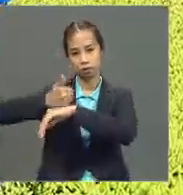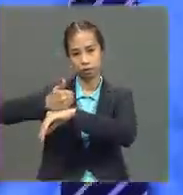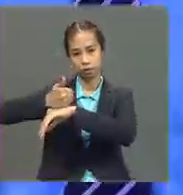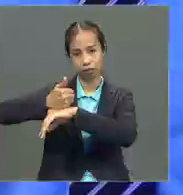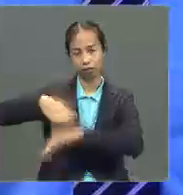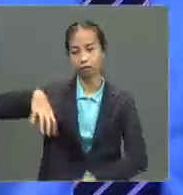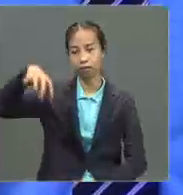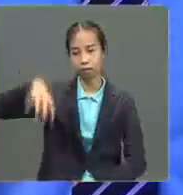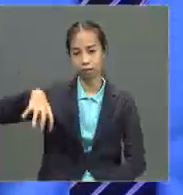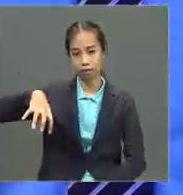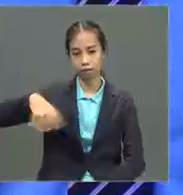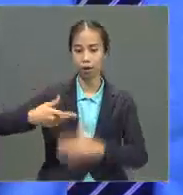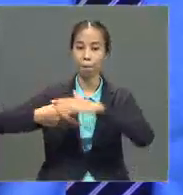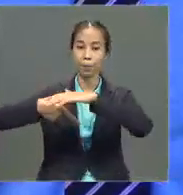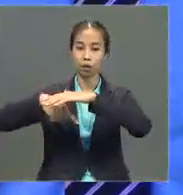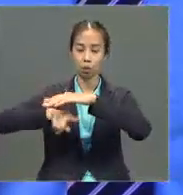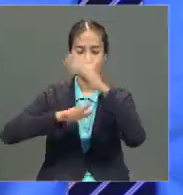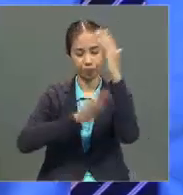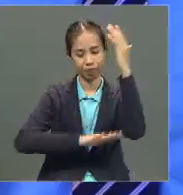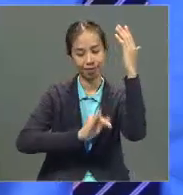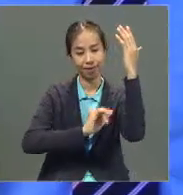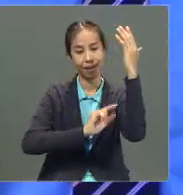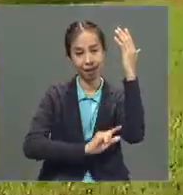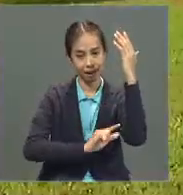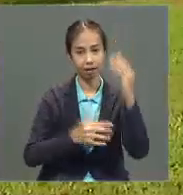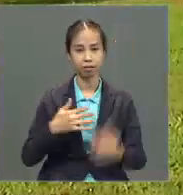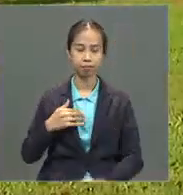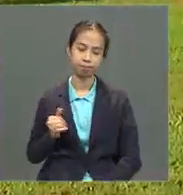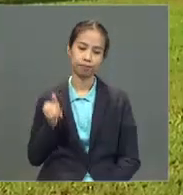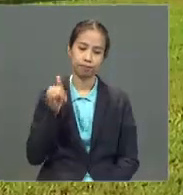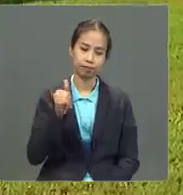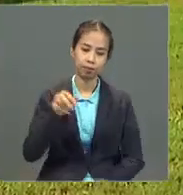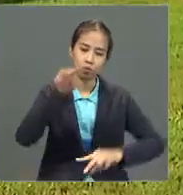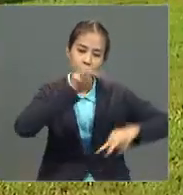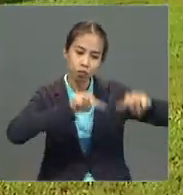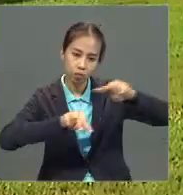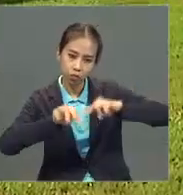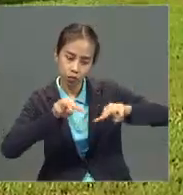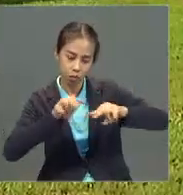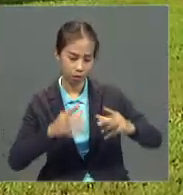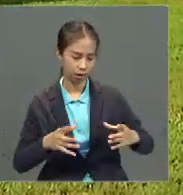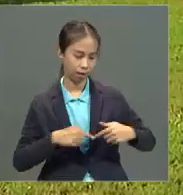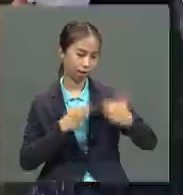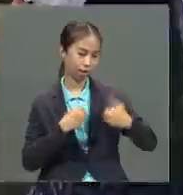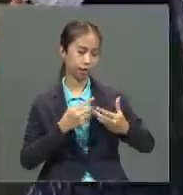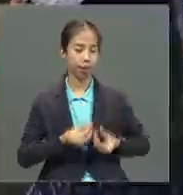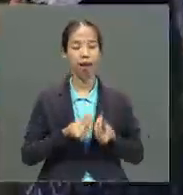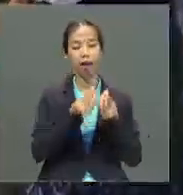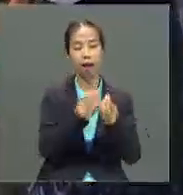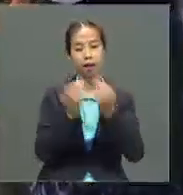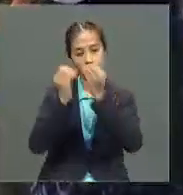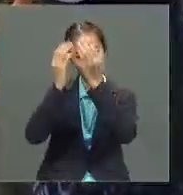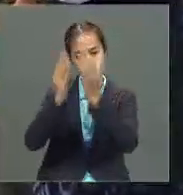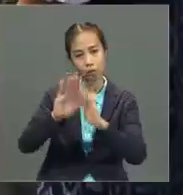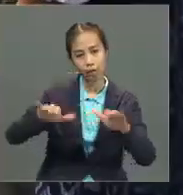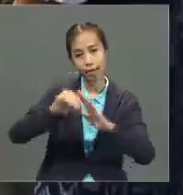งานเขตพื้นที่การศึกษาปฐมศึกษายะลาเขต1ก็เดินทางมาดูนะคะมาตรวจเยี่ยมให้กำลังใจคณะครูและนักเรียนแล้วก็บอกว่า